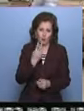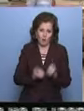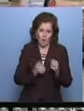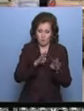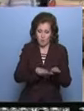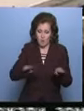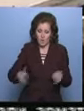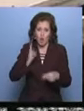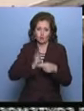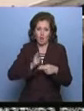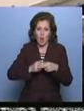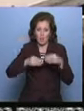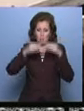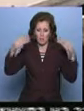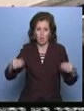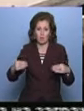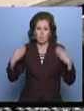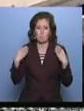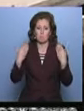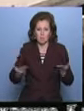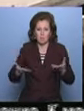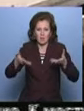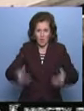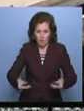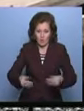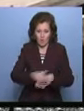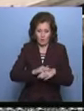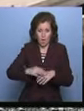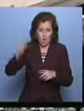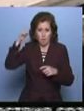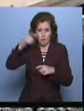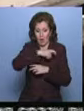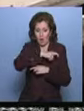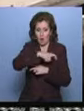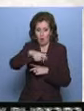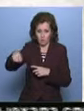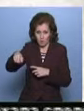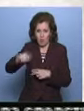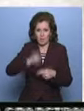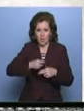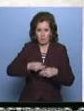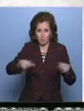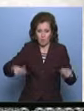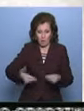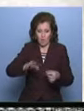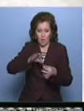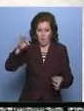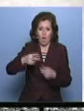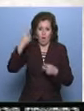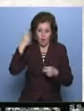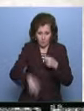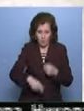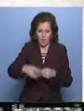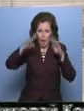плиты придавили их к асфальту. По словам очевидцев, башенный кран поднимал металлические плиты. Стропы не выдержали, и арматура рухнула на